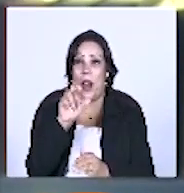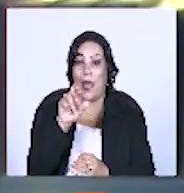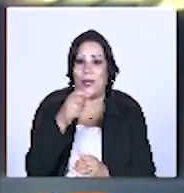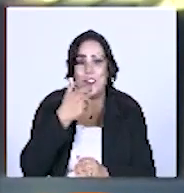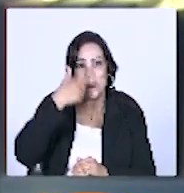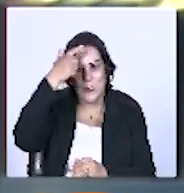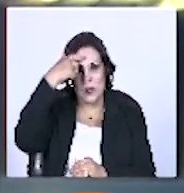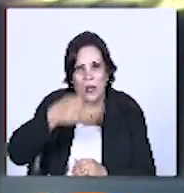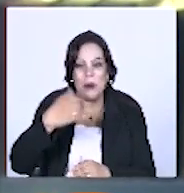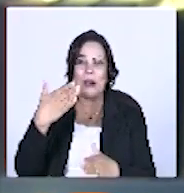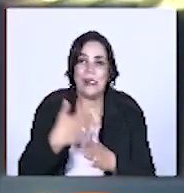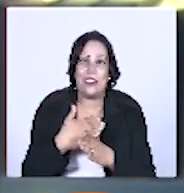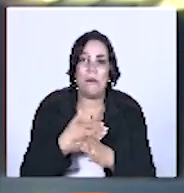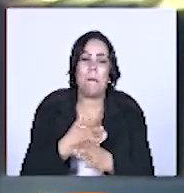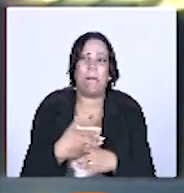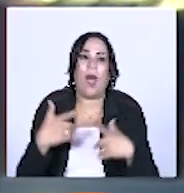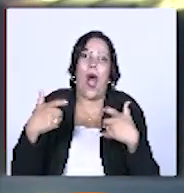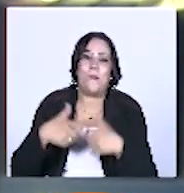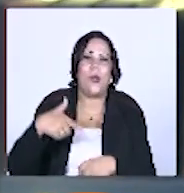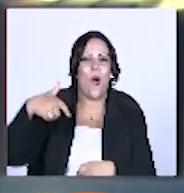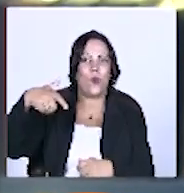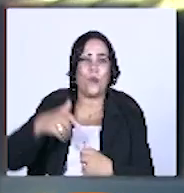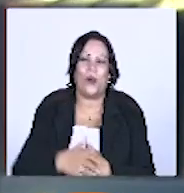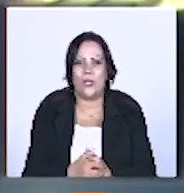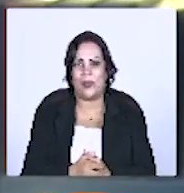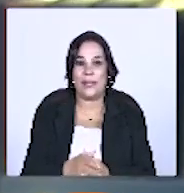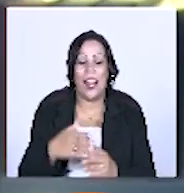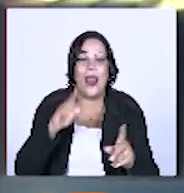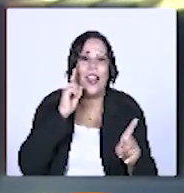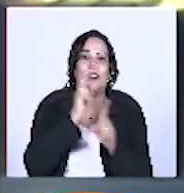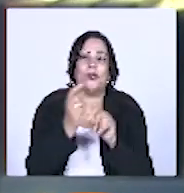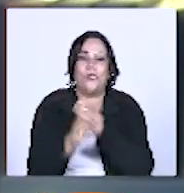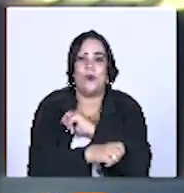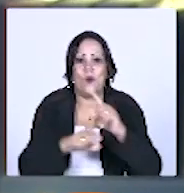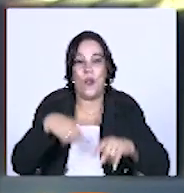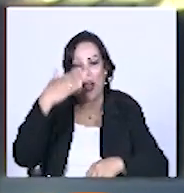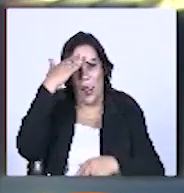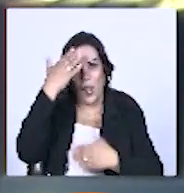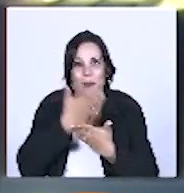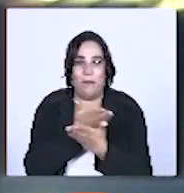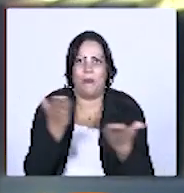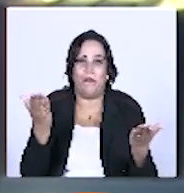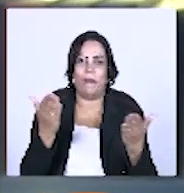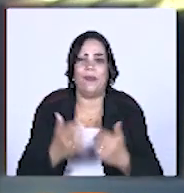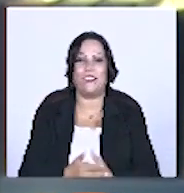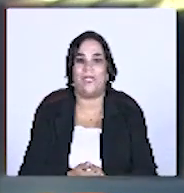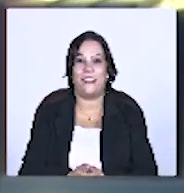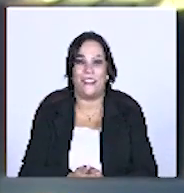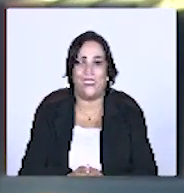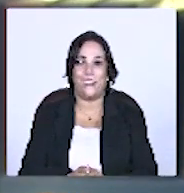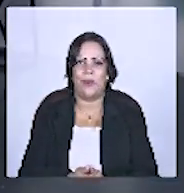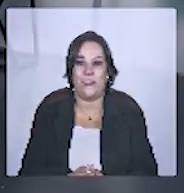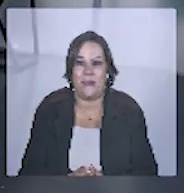بمناسبه انتصار السادس من اكتوبر ولغايه ما اشوفكم الاسبوع الجاي لكم مني اراق التحيات